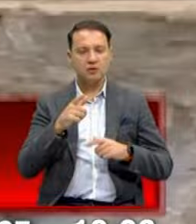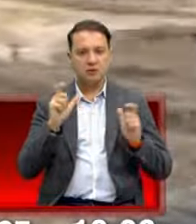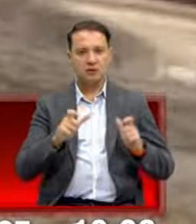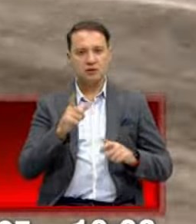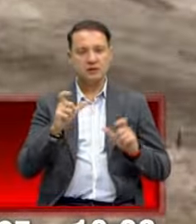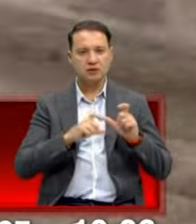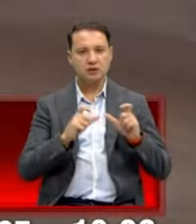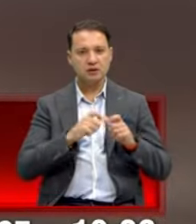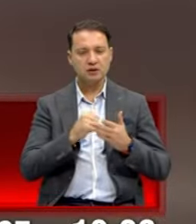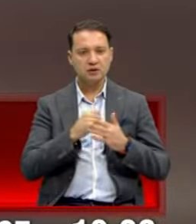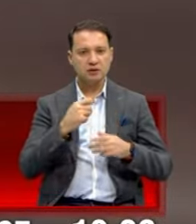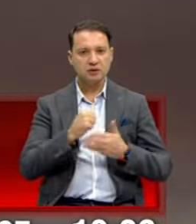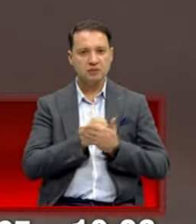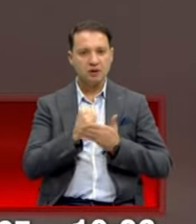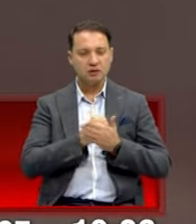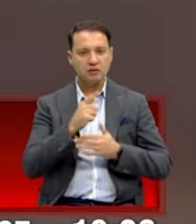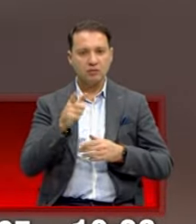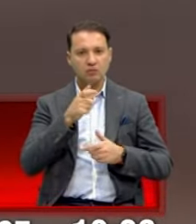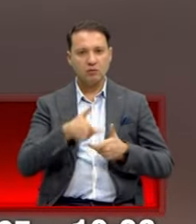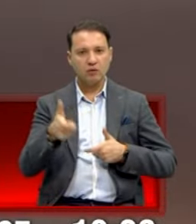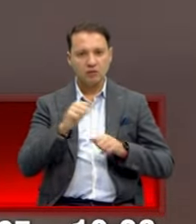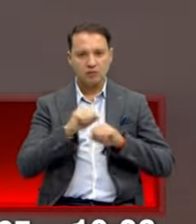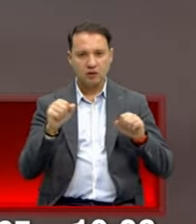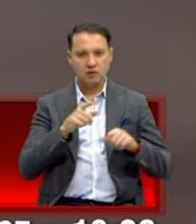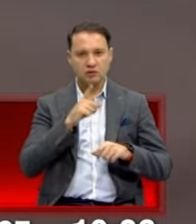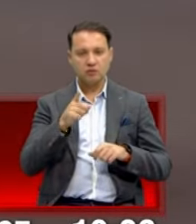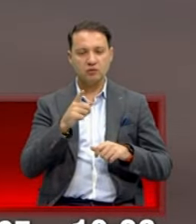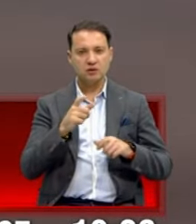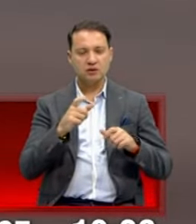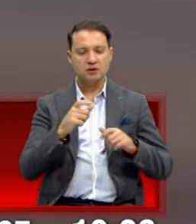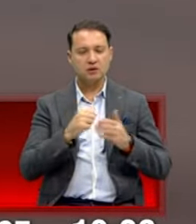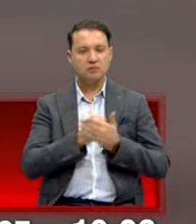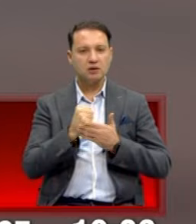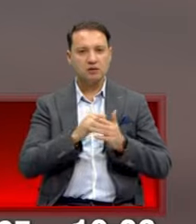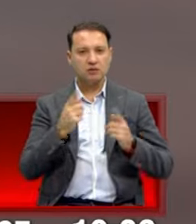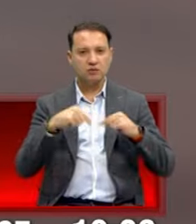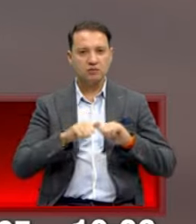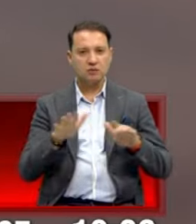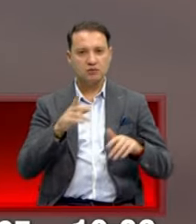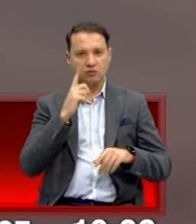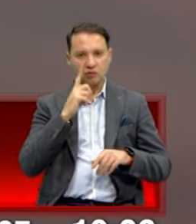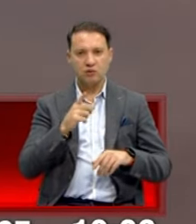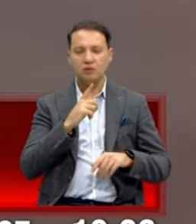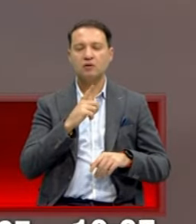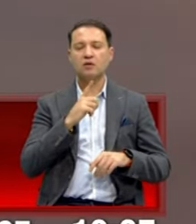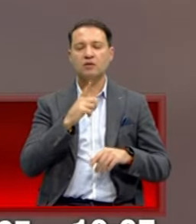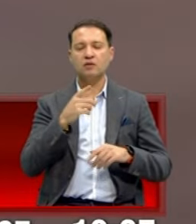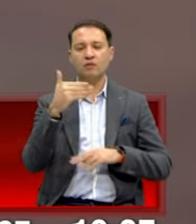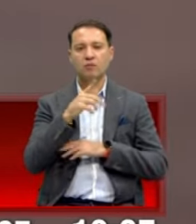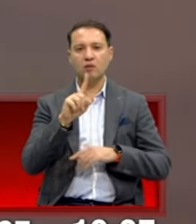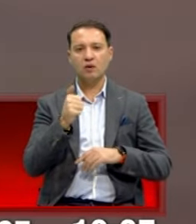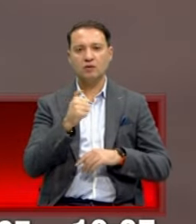kompleksinde siyanür içerikli solüsyon taşıyan borunun patladığı ve solüsyonun çevreye yayıldığının tespit edilmesi üzerine